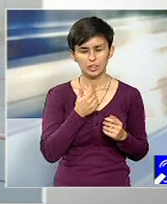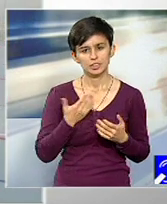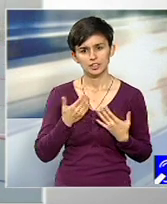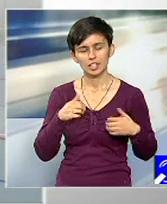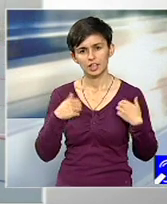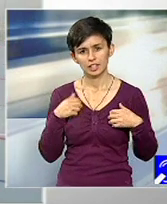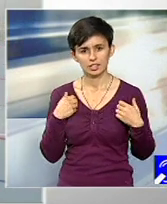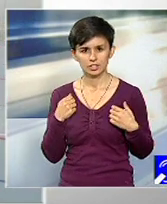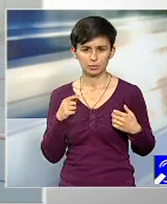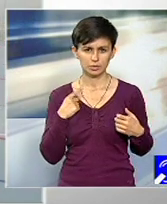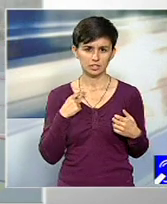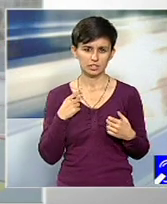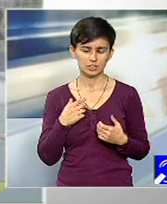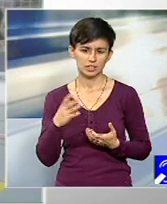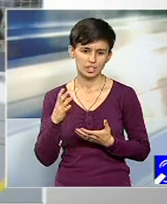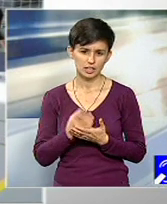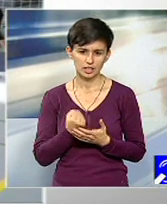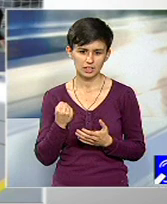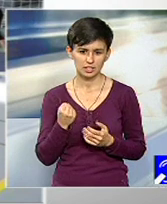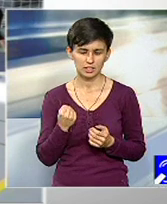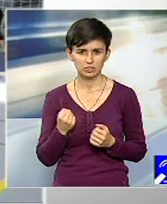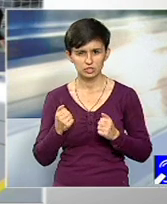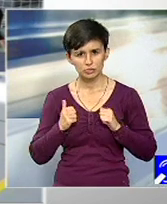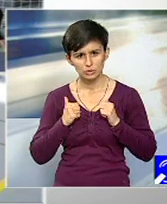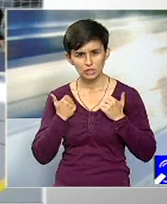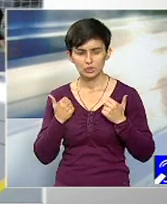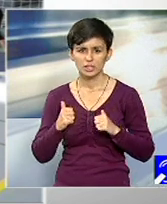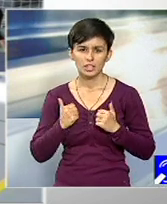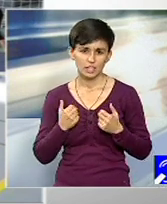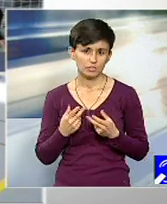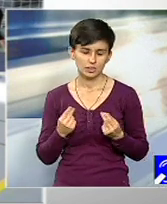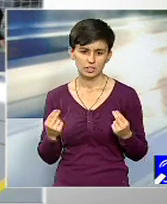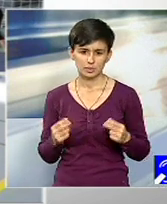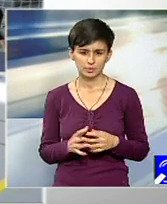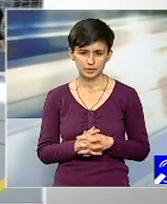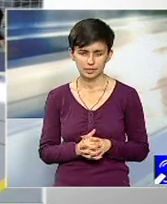bucur cu adevărat sunt cele care le câștigi după un efort considerabil.